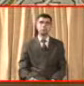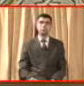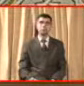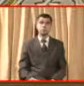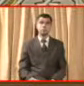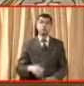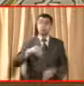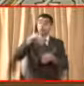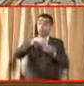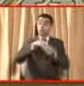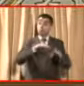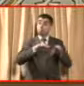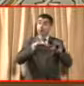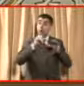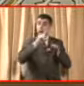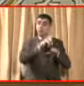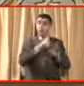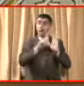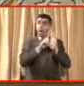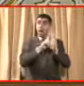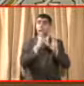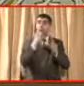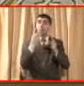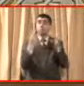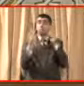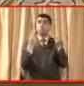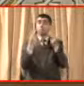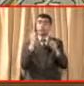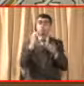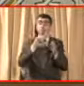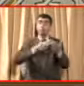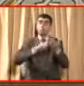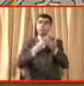صادق مجلس النواب على مشروع قانون رقم 133/13